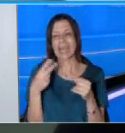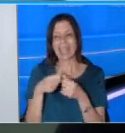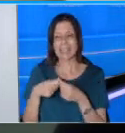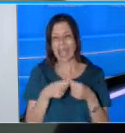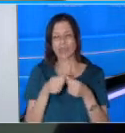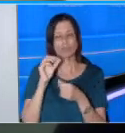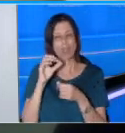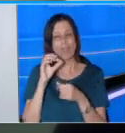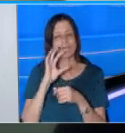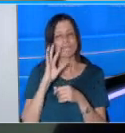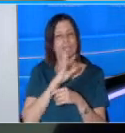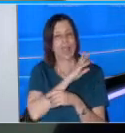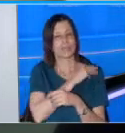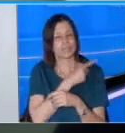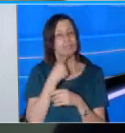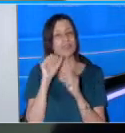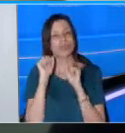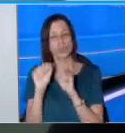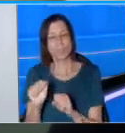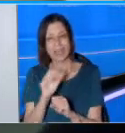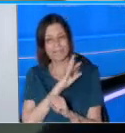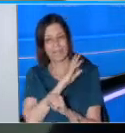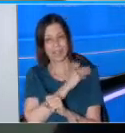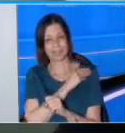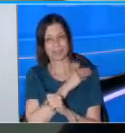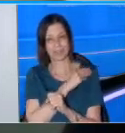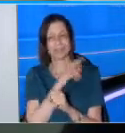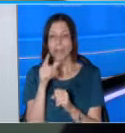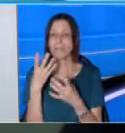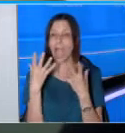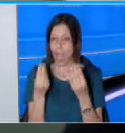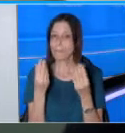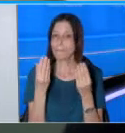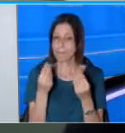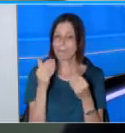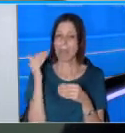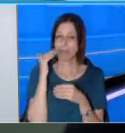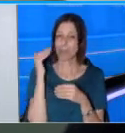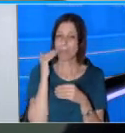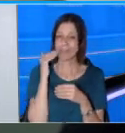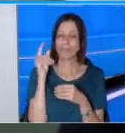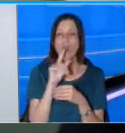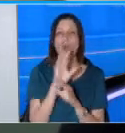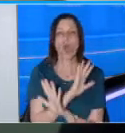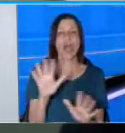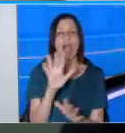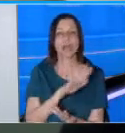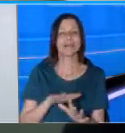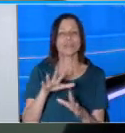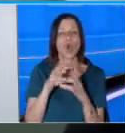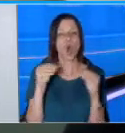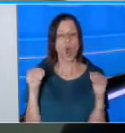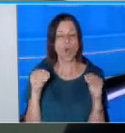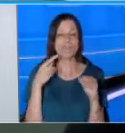של פלסטינים ותומכי פלסטינים. והם רבים מאוד בארצות הברית, והם לא רק באזור החוף המזרחי, אני